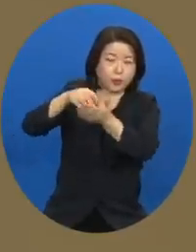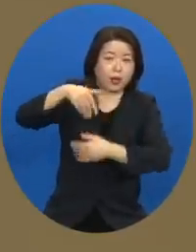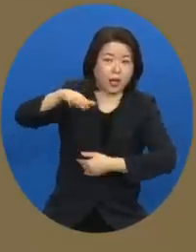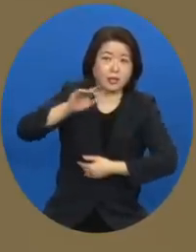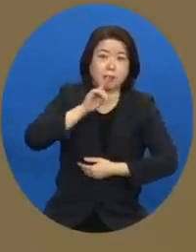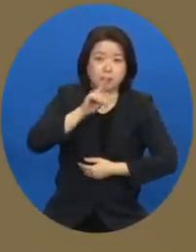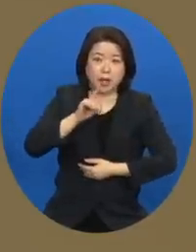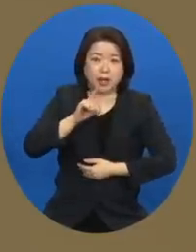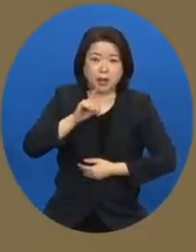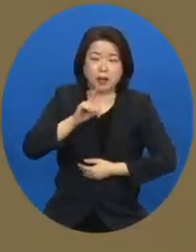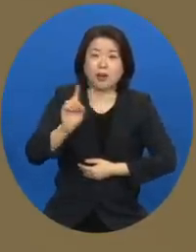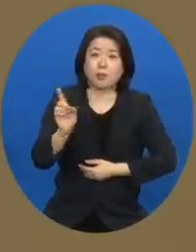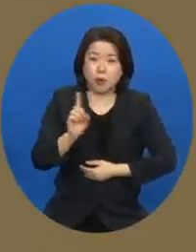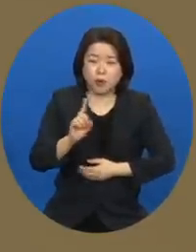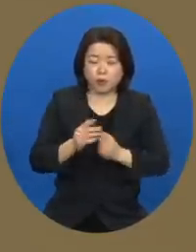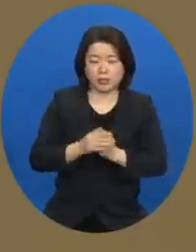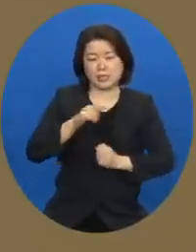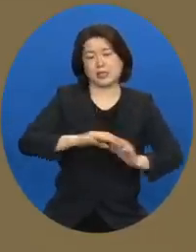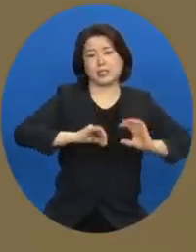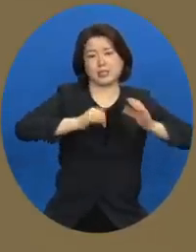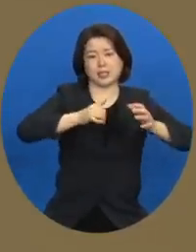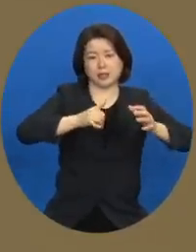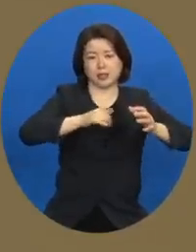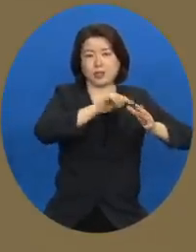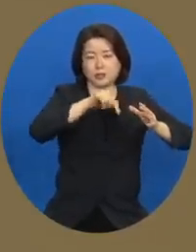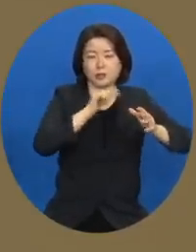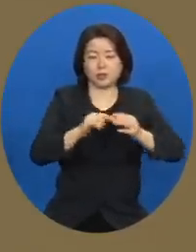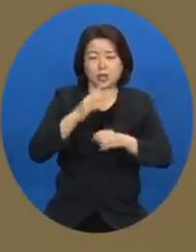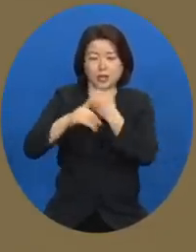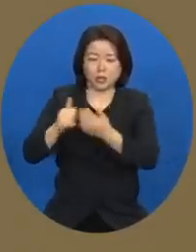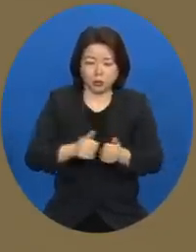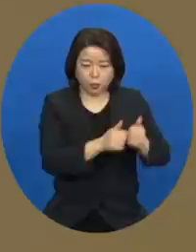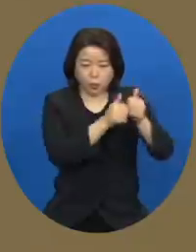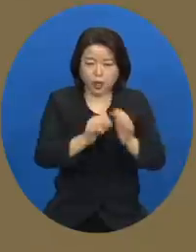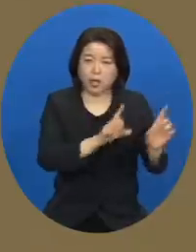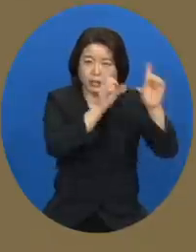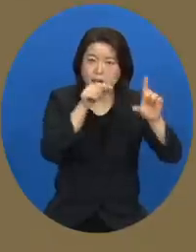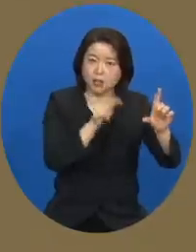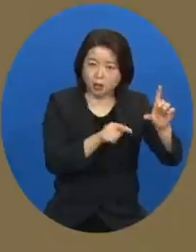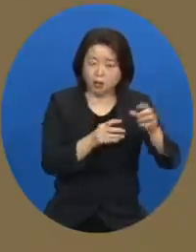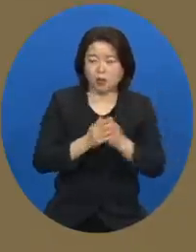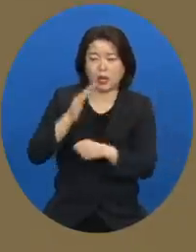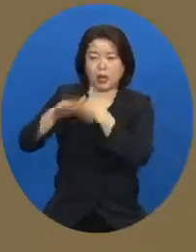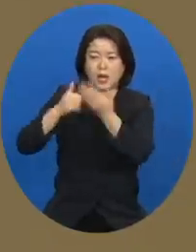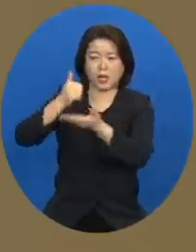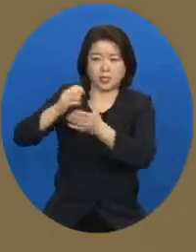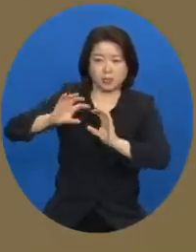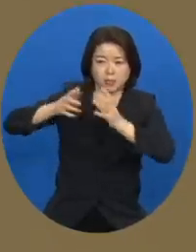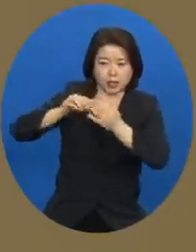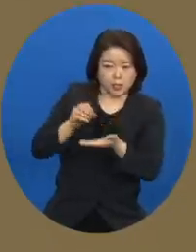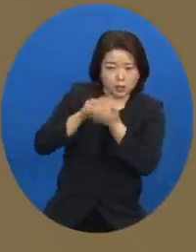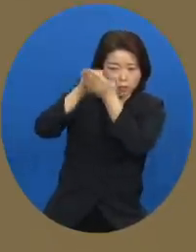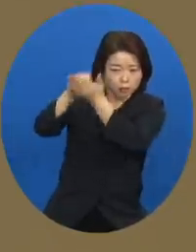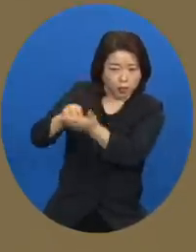말은 이 세상에서 하나님과 동행하는 삶을 사는 것과 하나님의 나라에 들어가는 것이